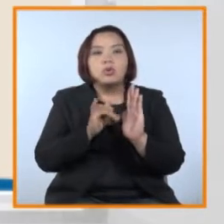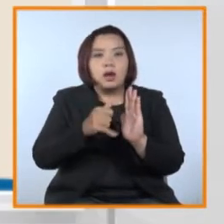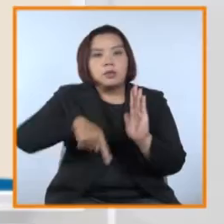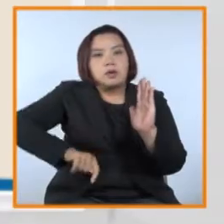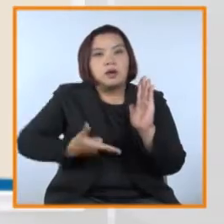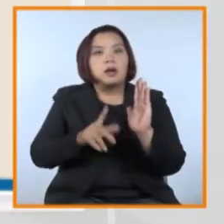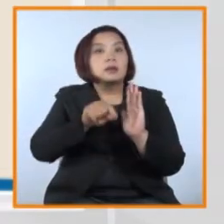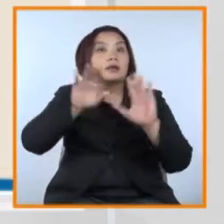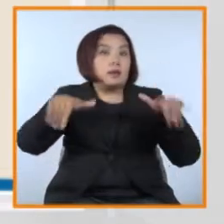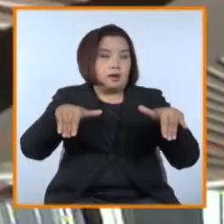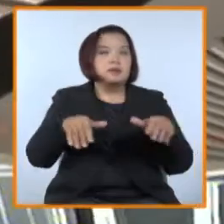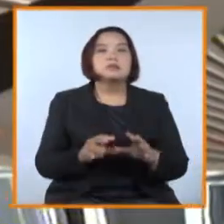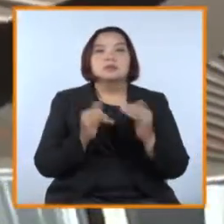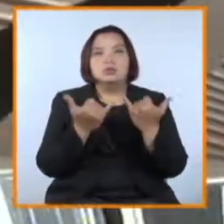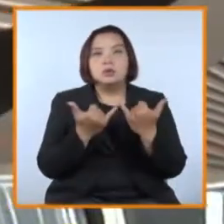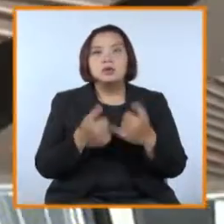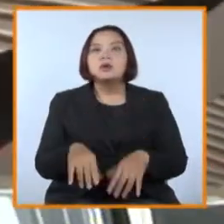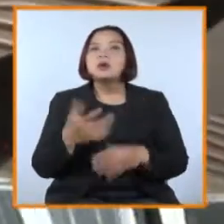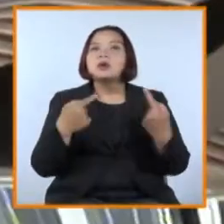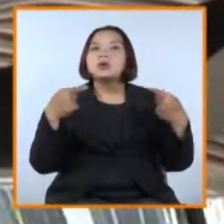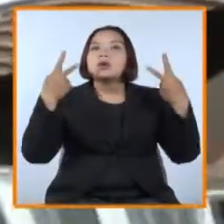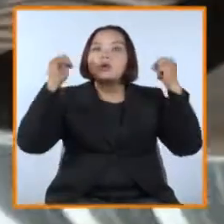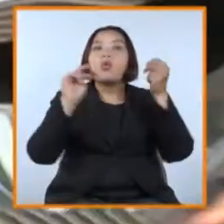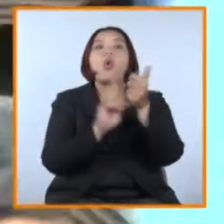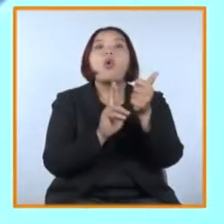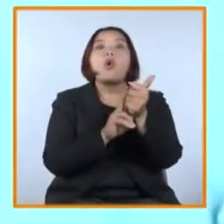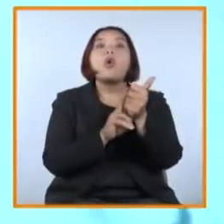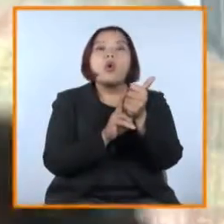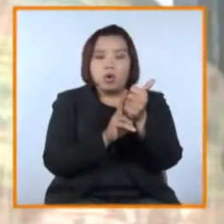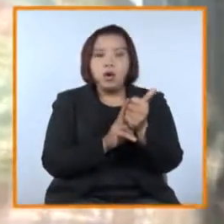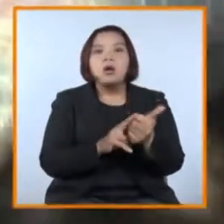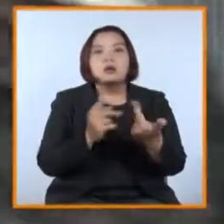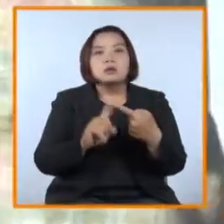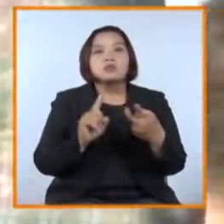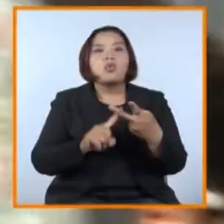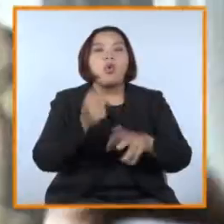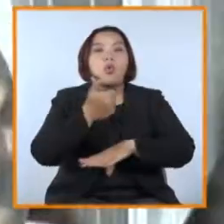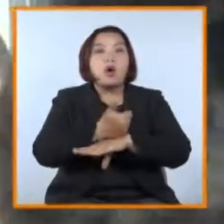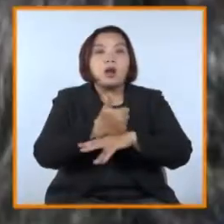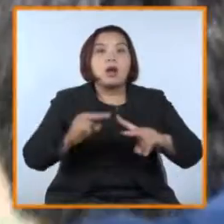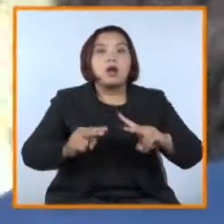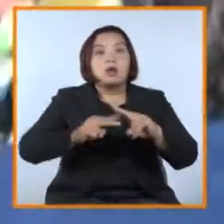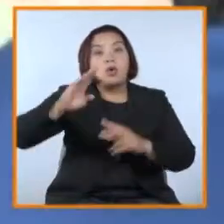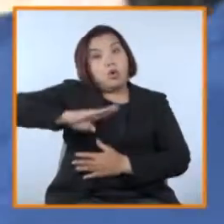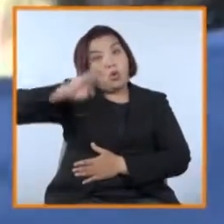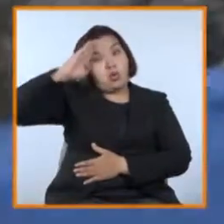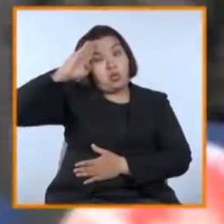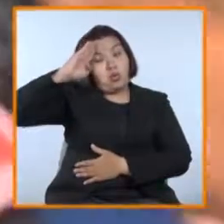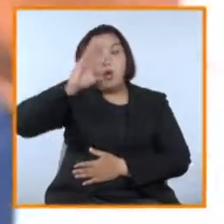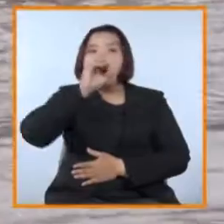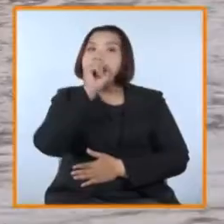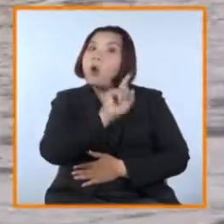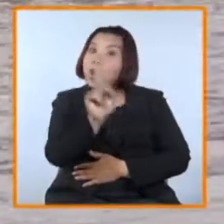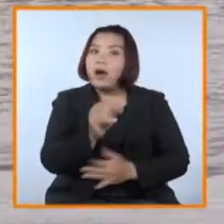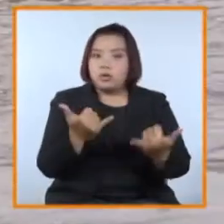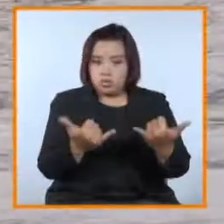และชัยนาทค่ะทางด้านพลเอกประวิตรวงษ์สุวรรณรองนายกรัฐมนตรีและรัฐมนตรีว่าการกระทรวงกลาโหมเองก็เชื่อว่าน้